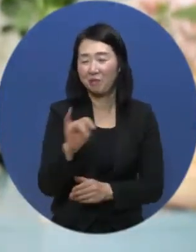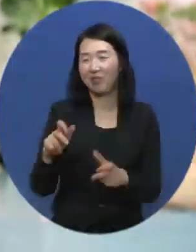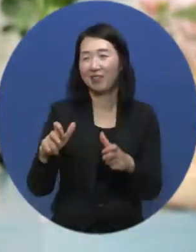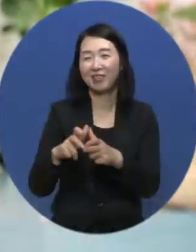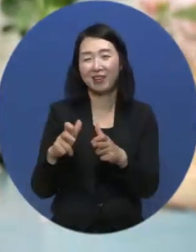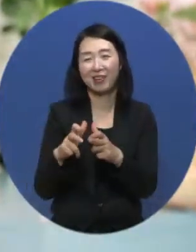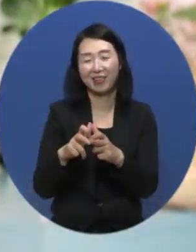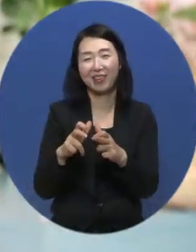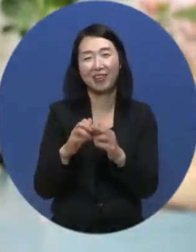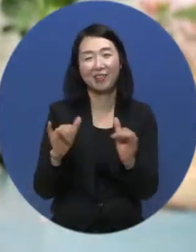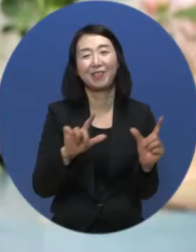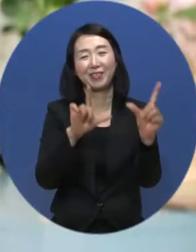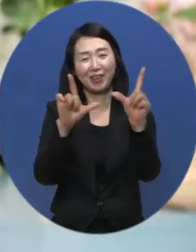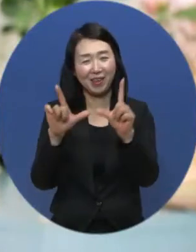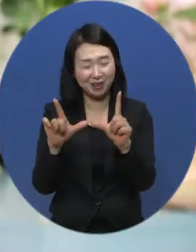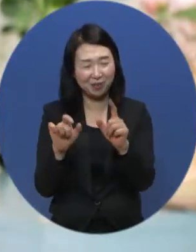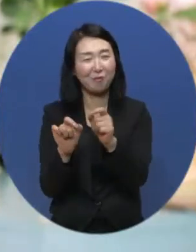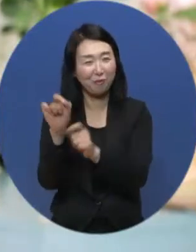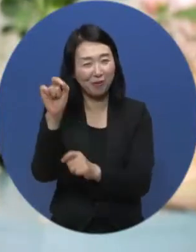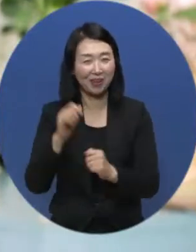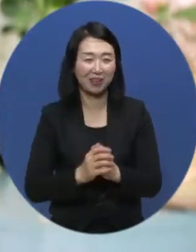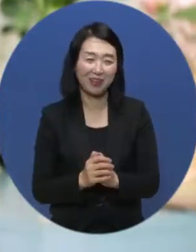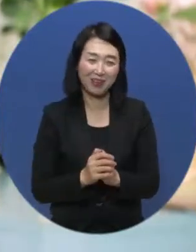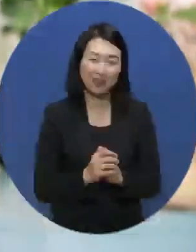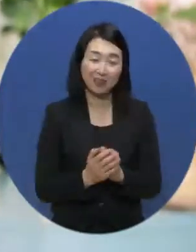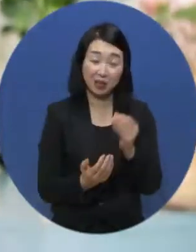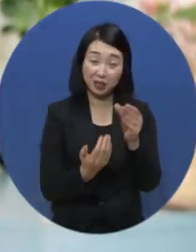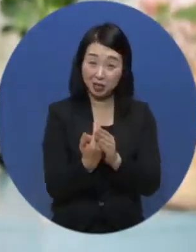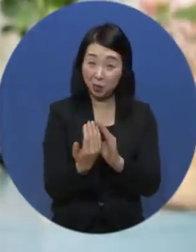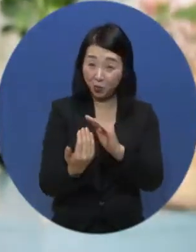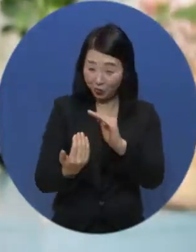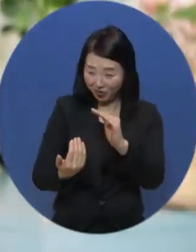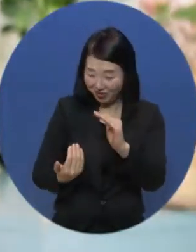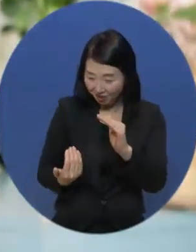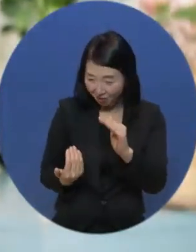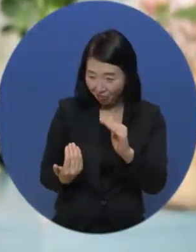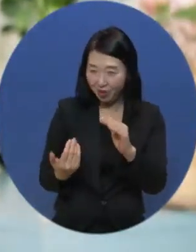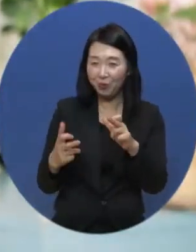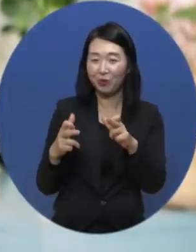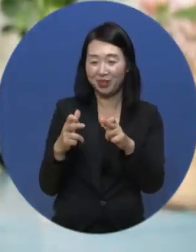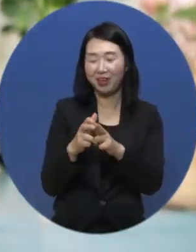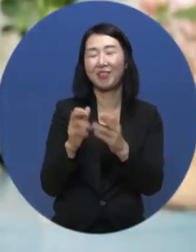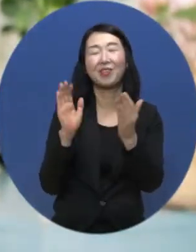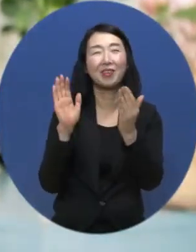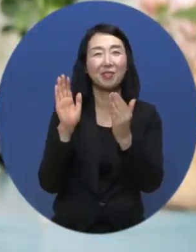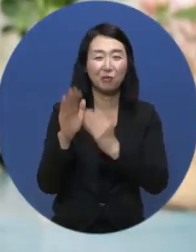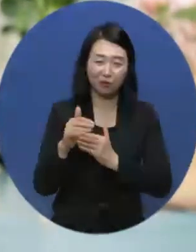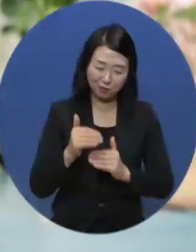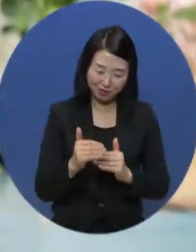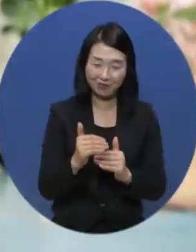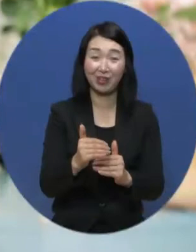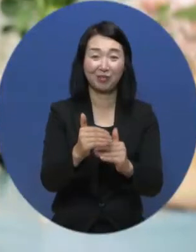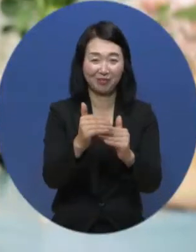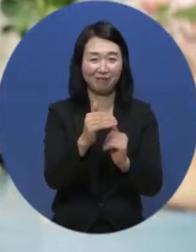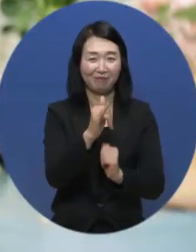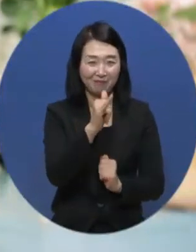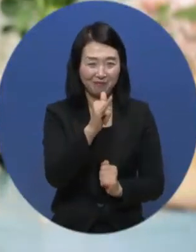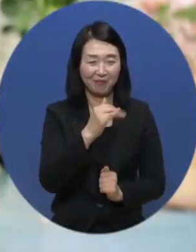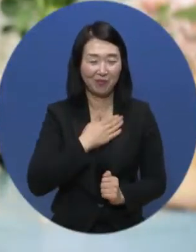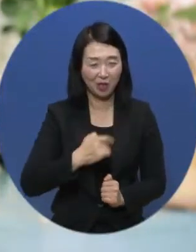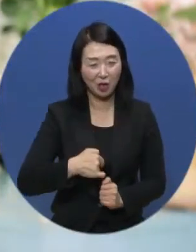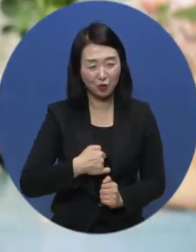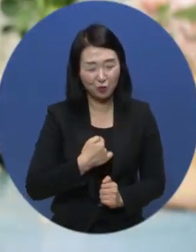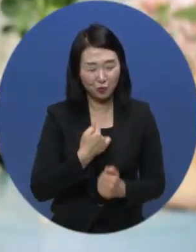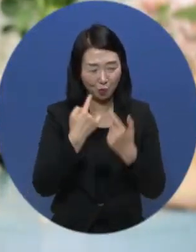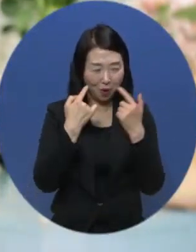겪었거든요. 그래서 제가 사고 이전 그리고 사고 난 이후 장애인이 된 이후까지 그런 과정을 저 스스로도 정리할 수